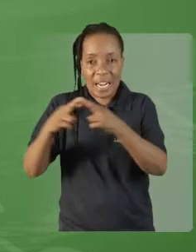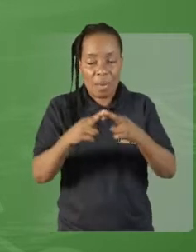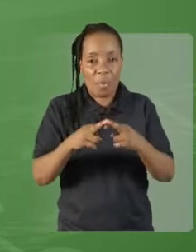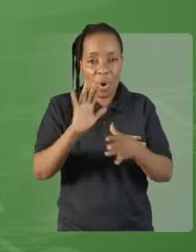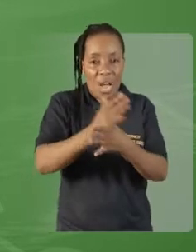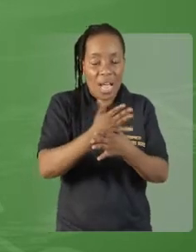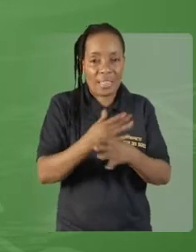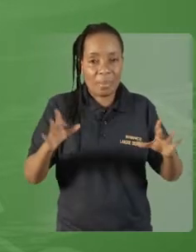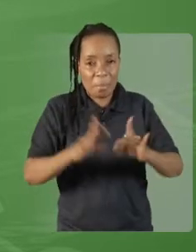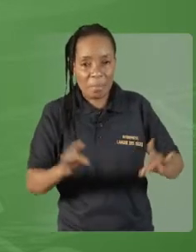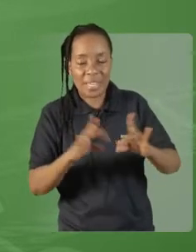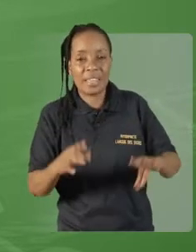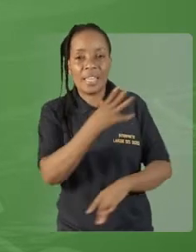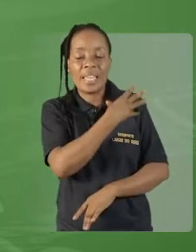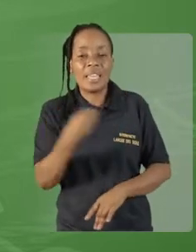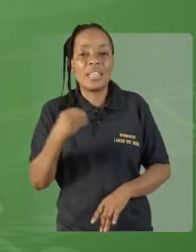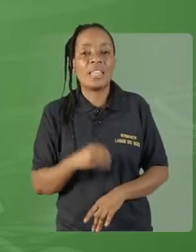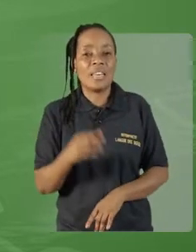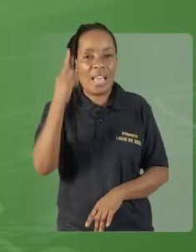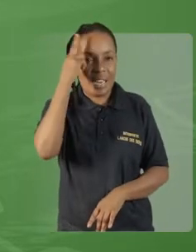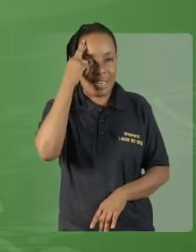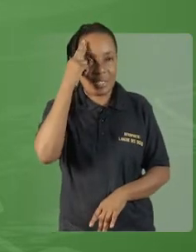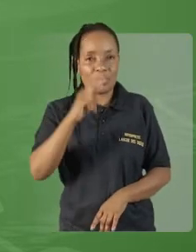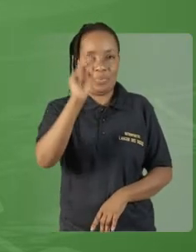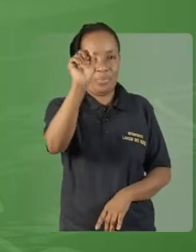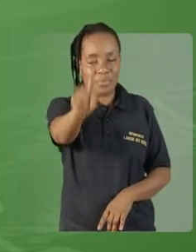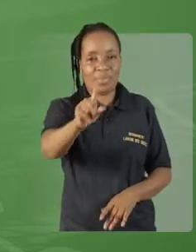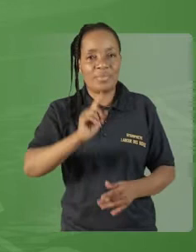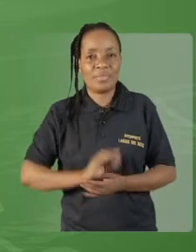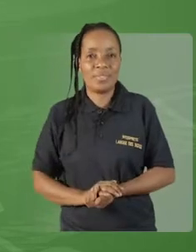entretient-il avec la raison?